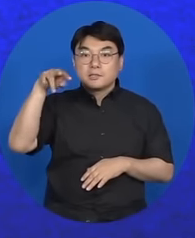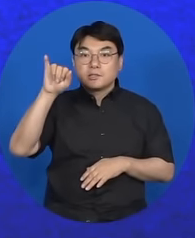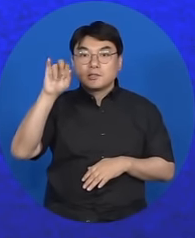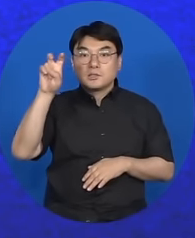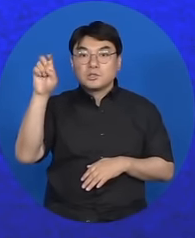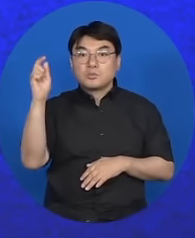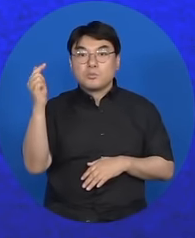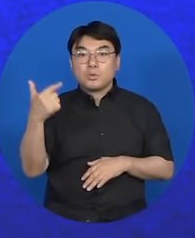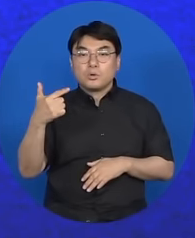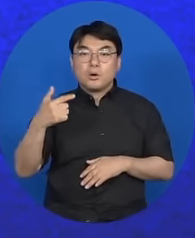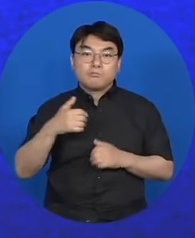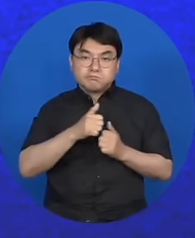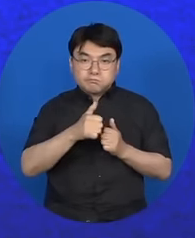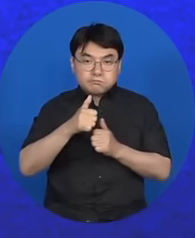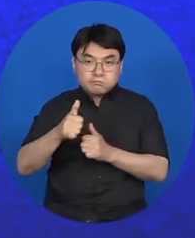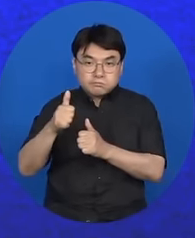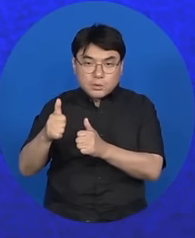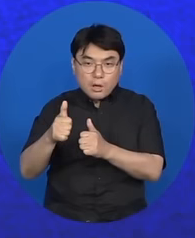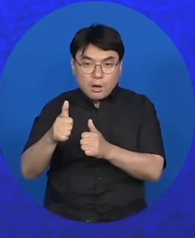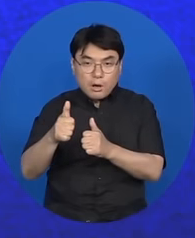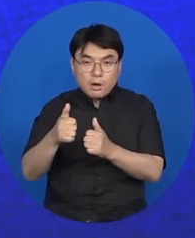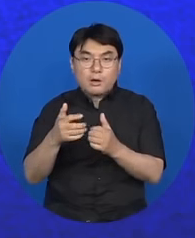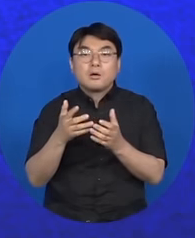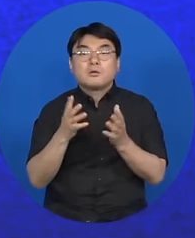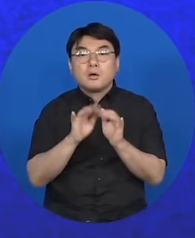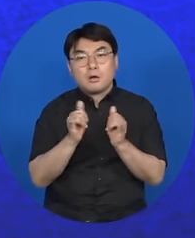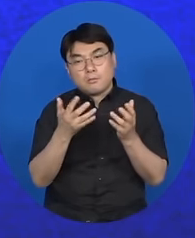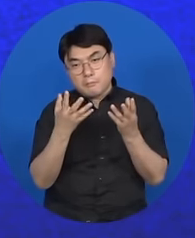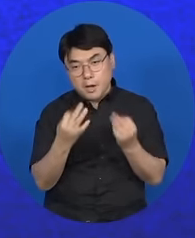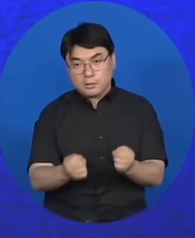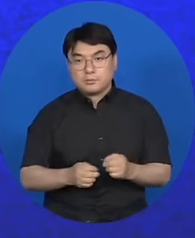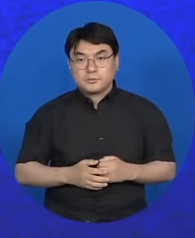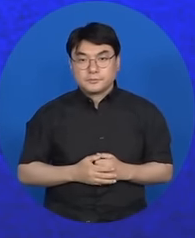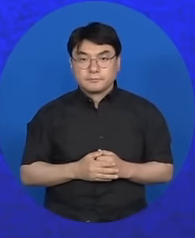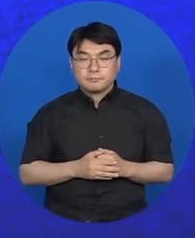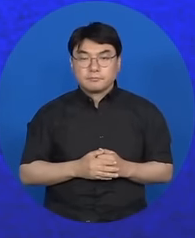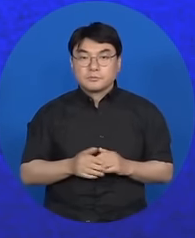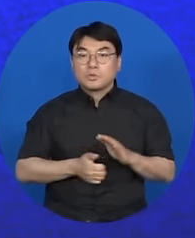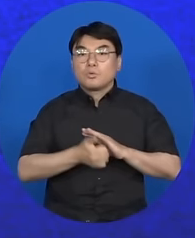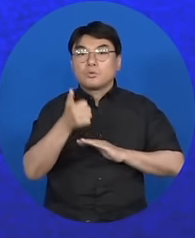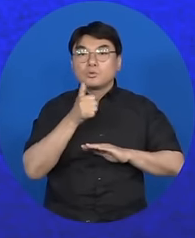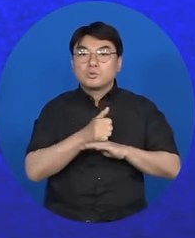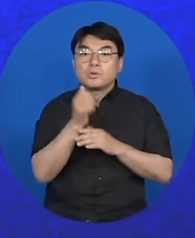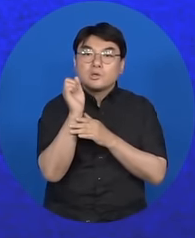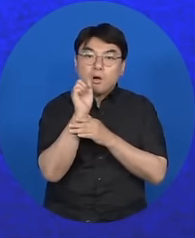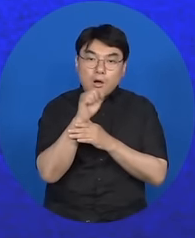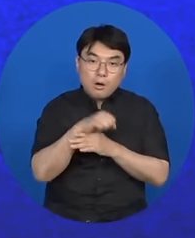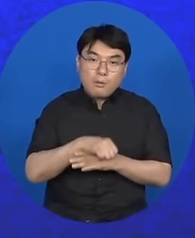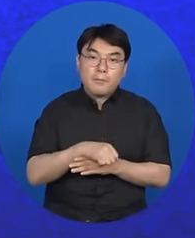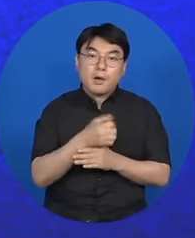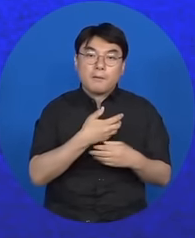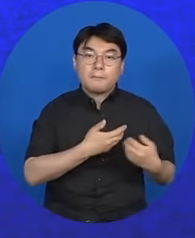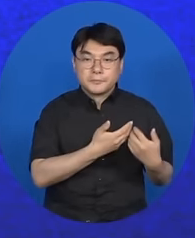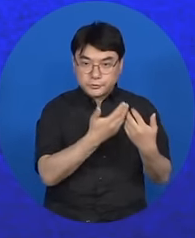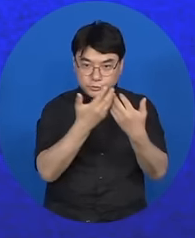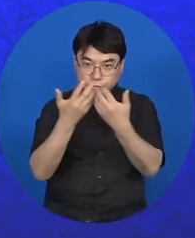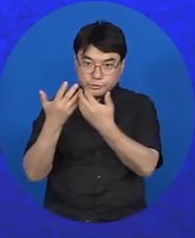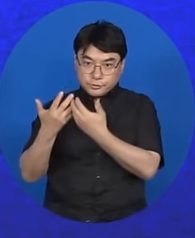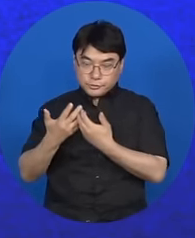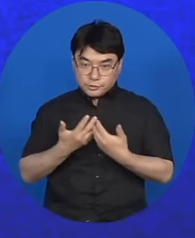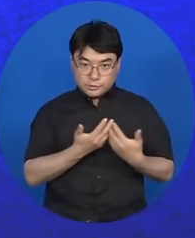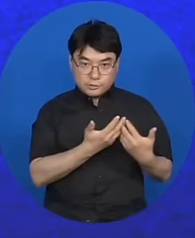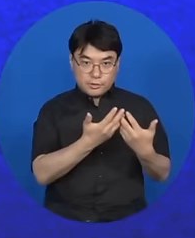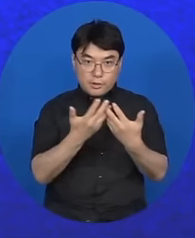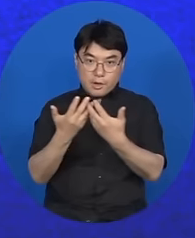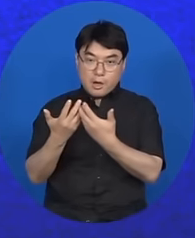쫓아다녔습니다. 그런 사람들이 한둘이 아니었을 거예요. 성공적인 사역과 열매가 풍성한 사역의 현장에 있던